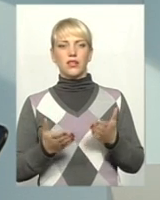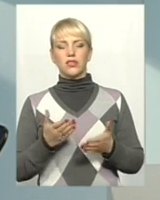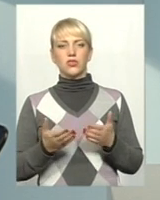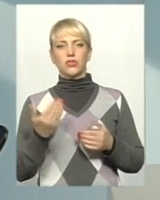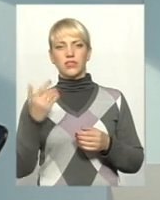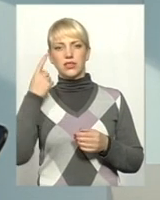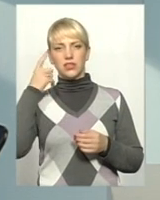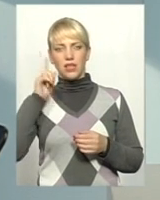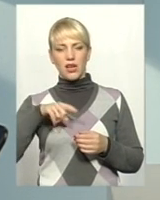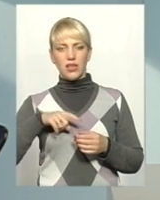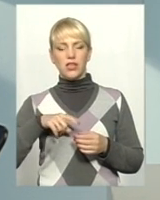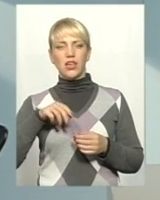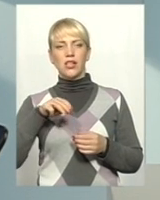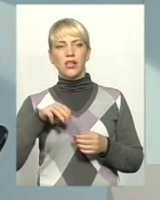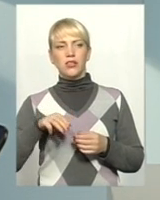якщо ви знаєте, що